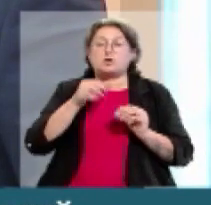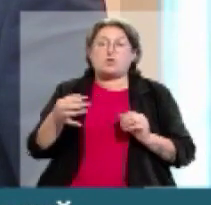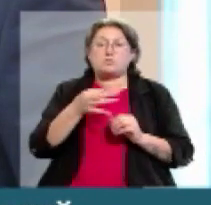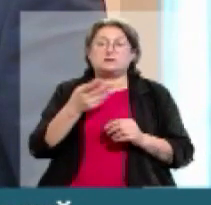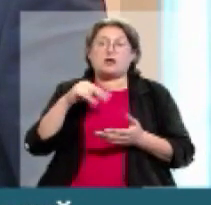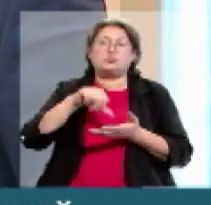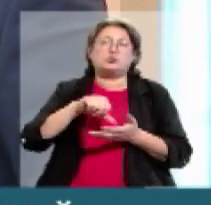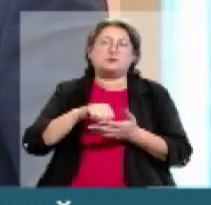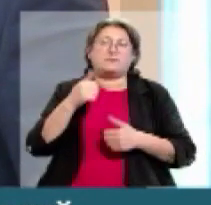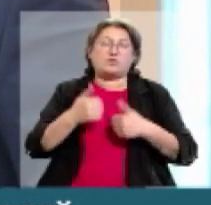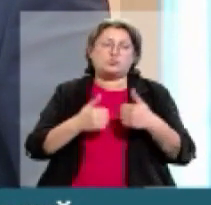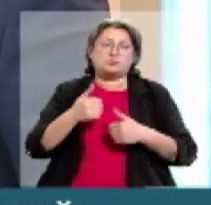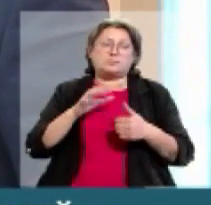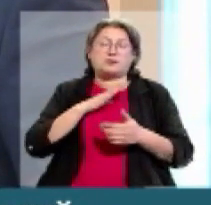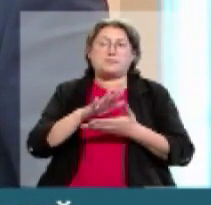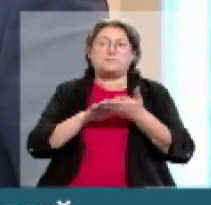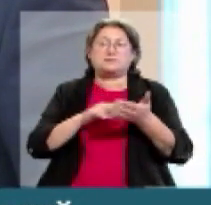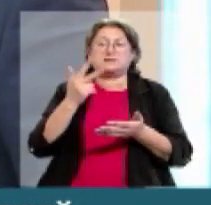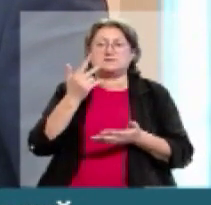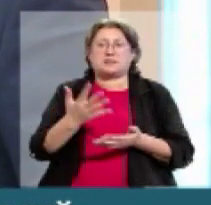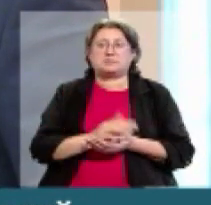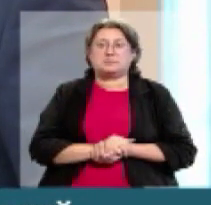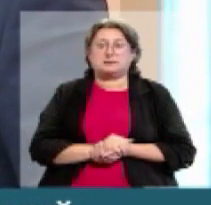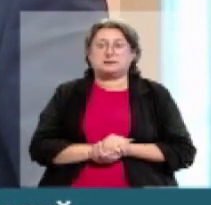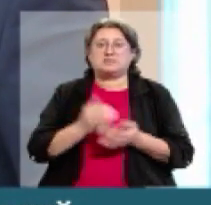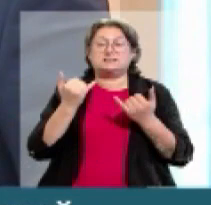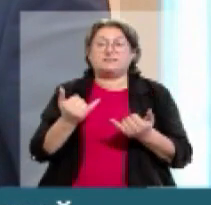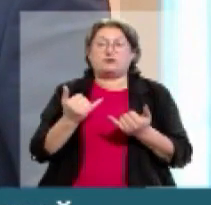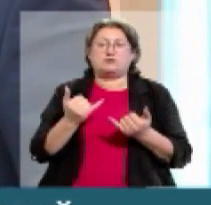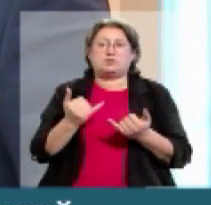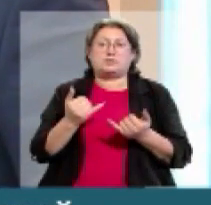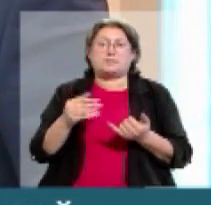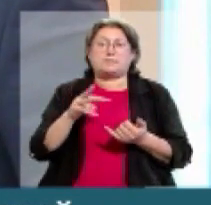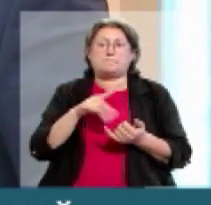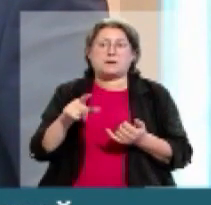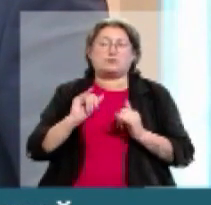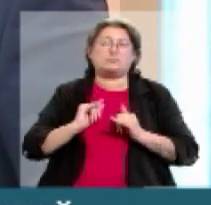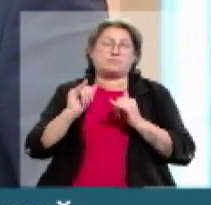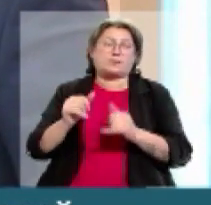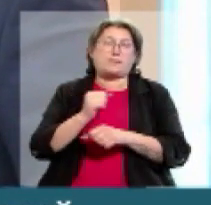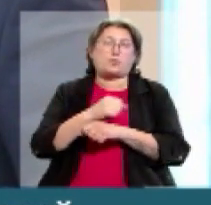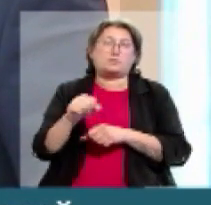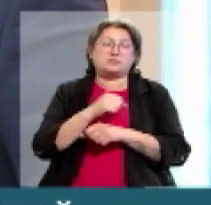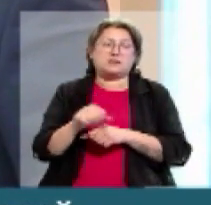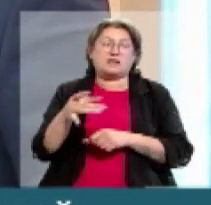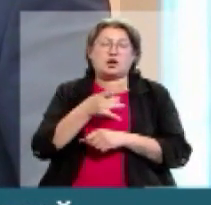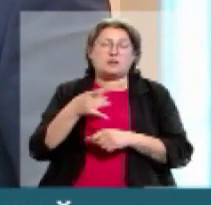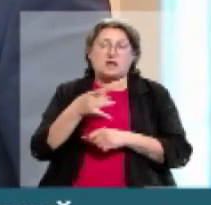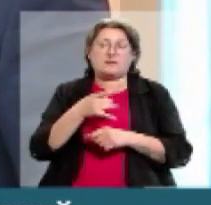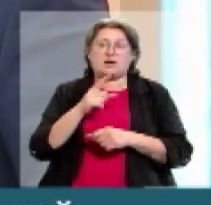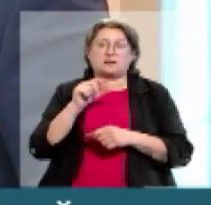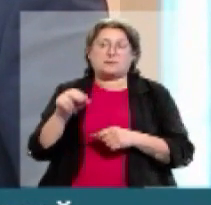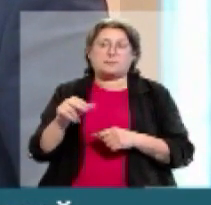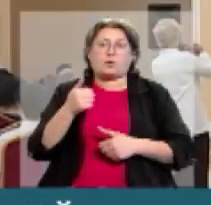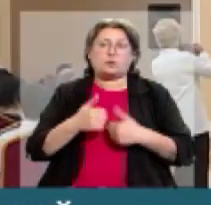области для участия в конкурсе было подано 35 заявок. И сегодня мы чествуем победителей регионального